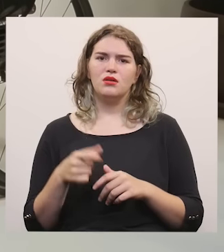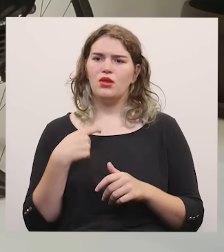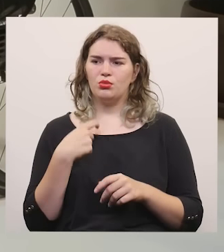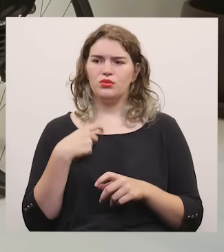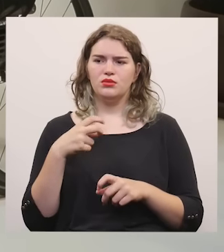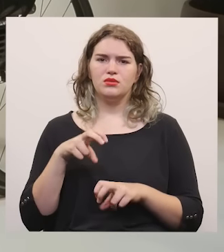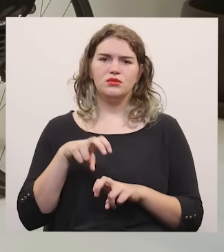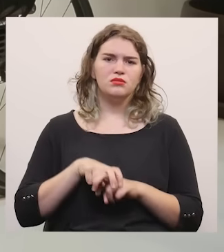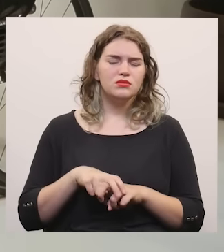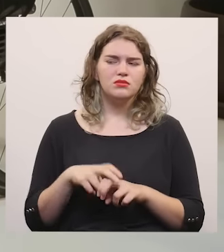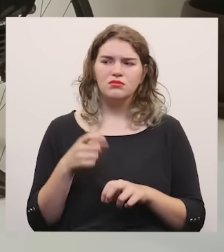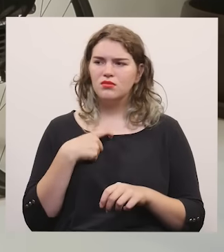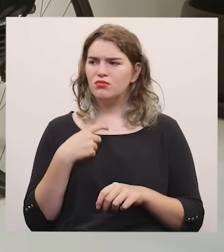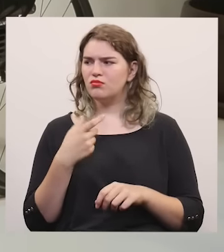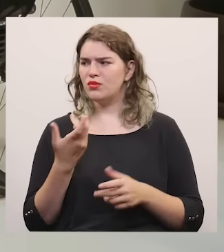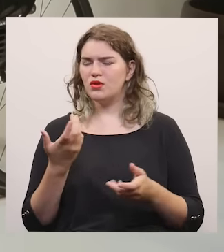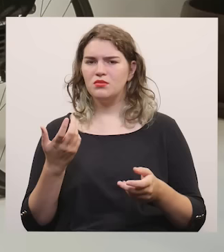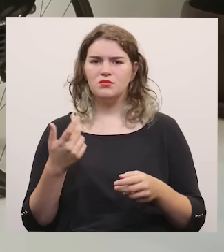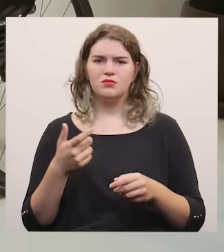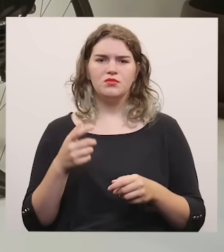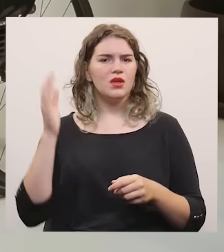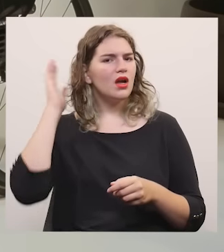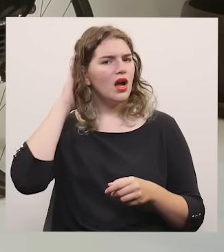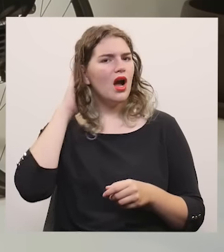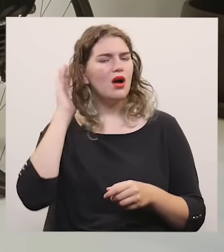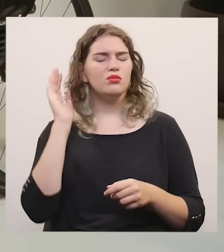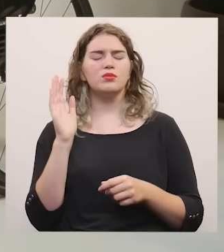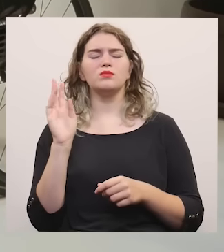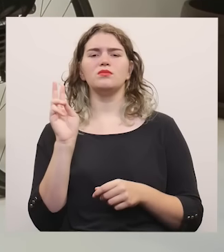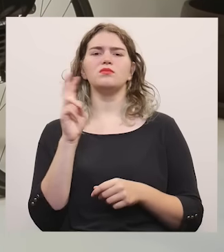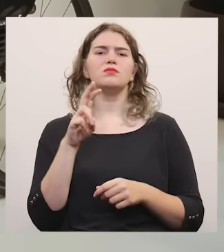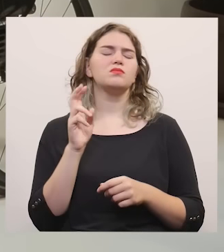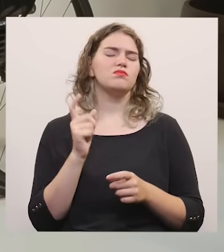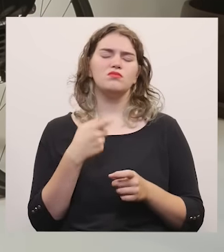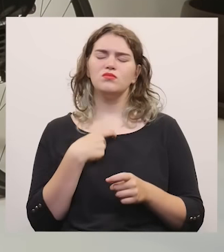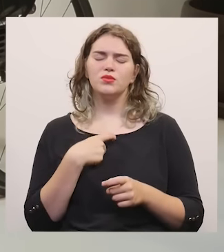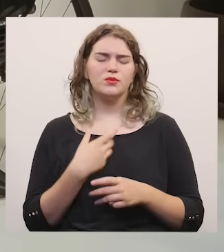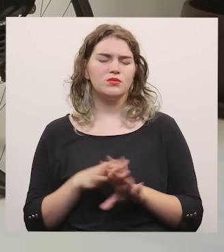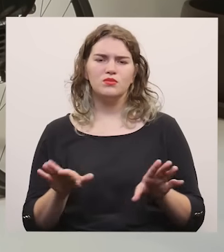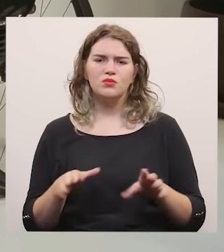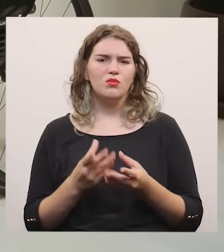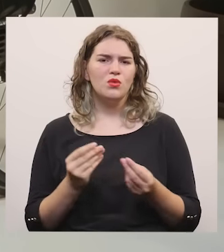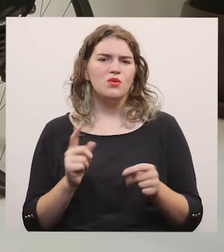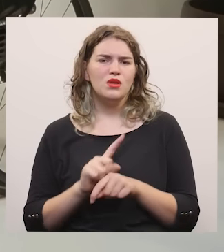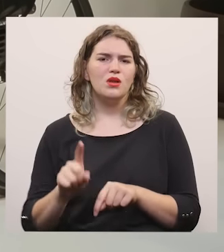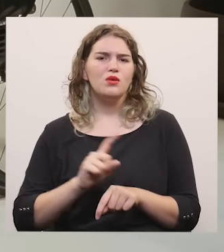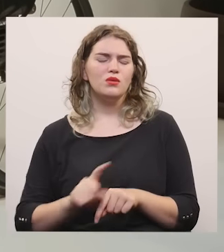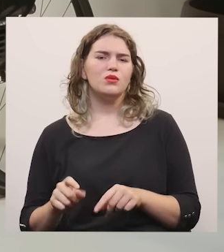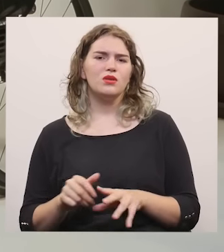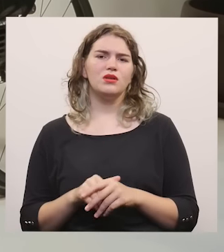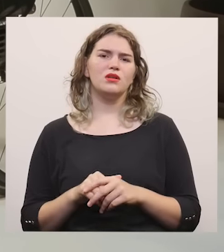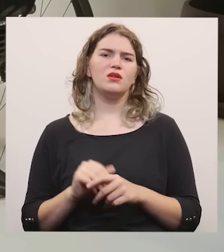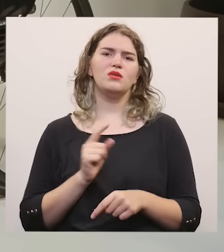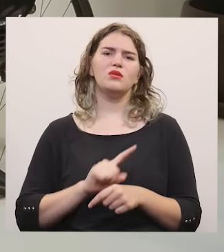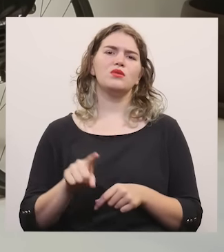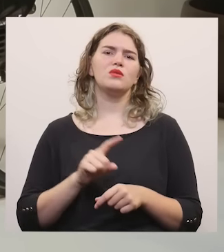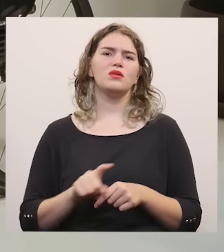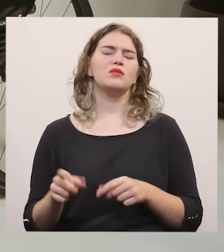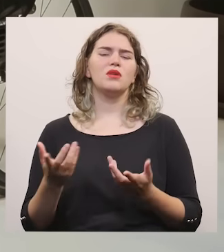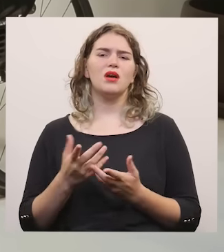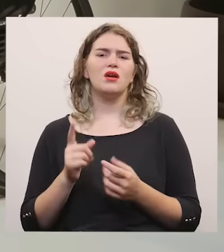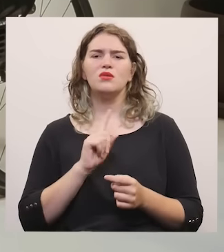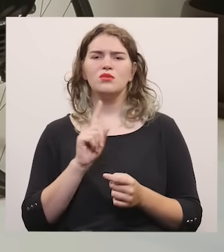N-am putut să stau în fund, n-am putut să-mi ridic capul de pe pernă, n-am putut să fac nenumărate lucruri. lucruri pe